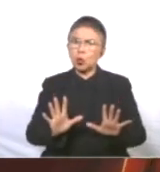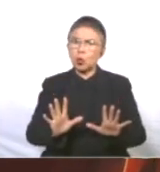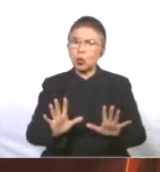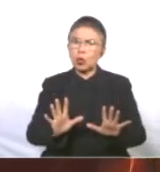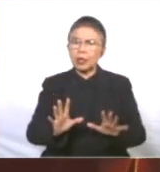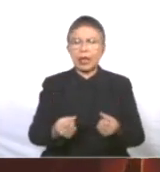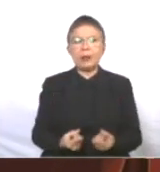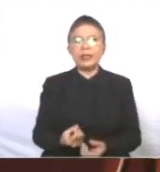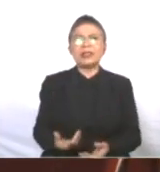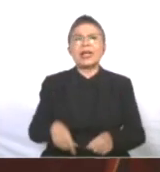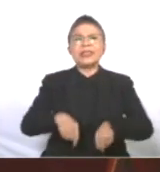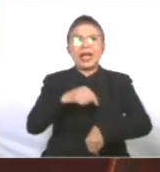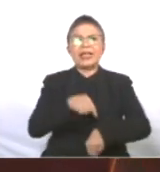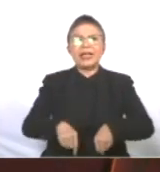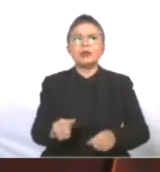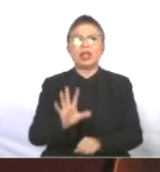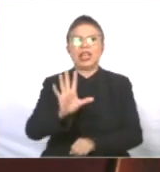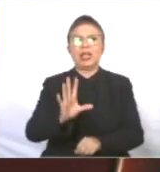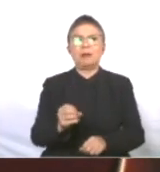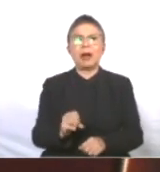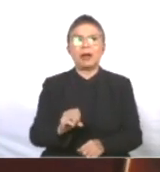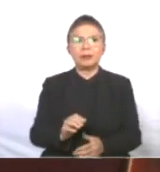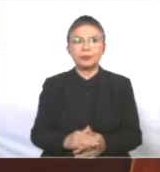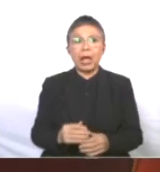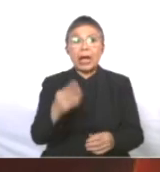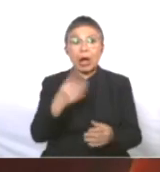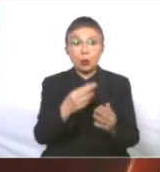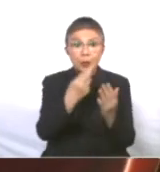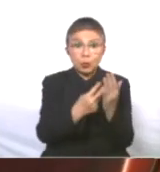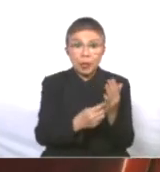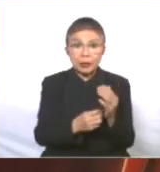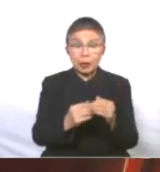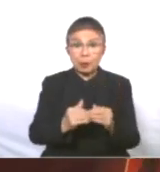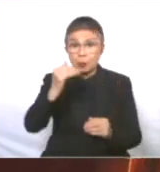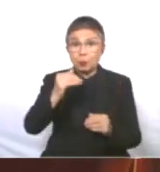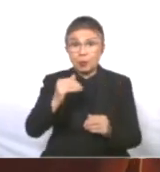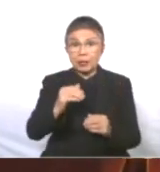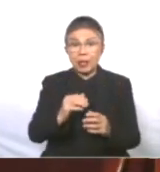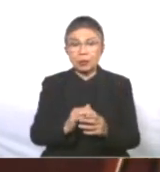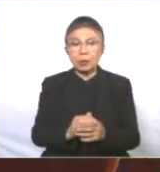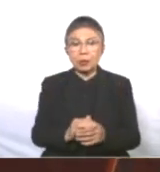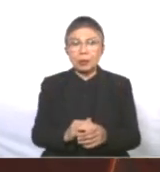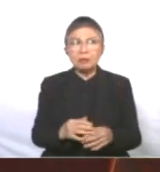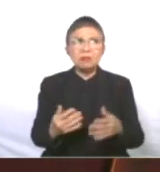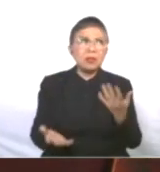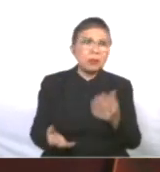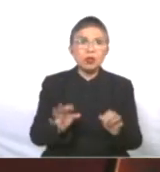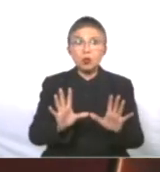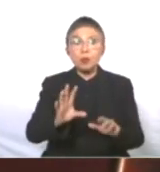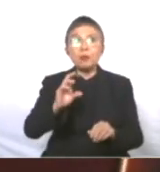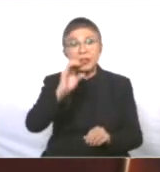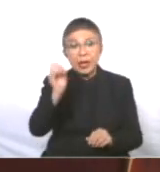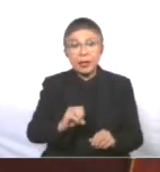pertumbuhan ekonomi 5-6 gitu. Itu kalau Anda bisa menaikkan rasio pajak sampai segitu bisa 10%. Lalu